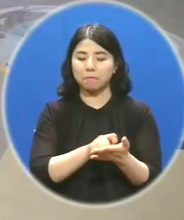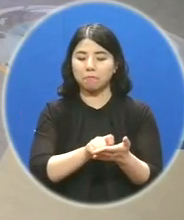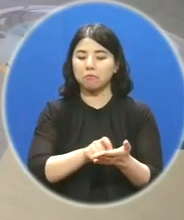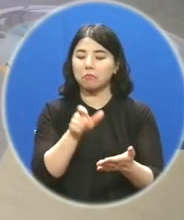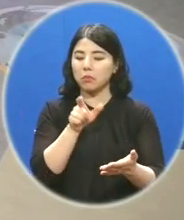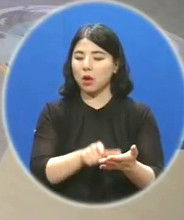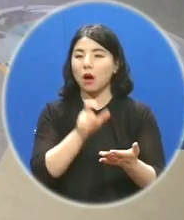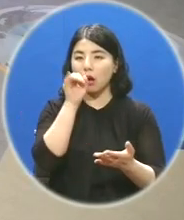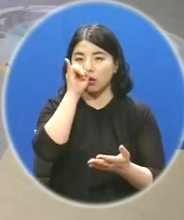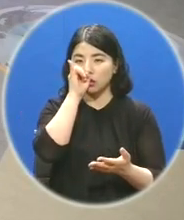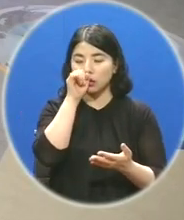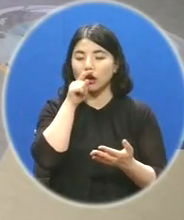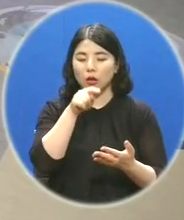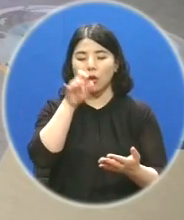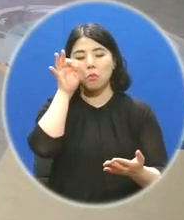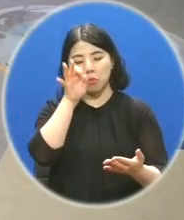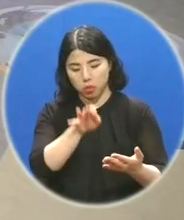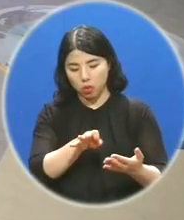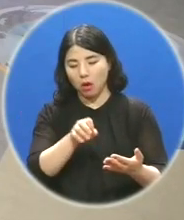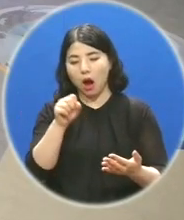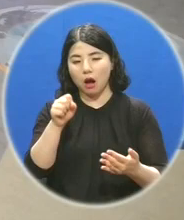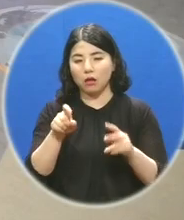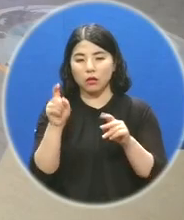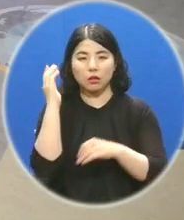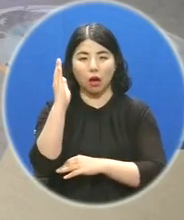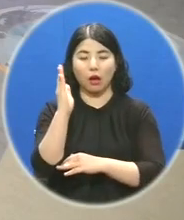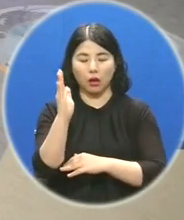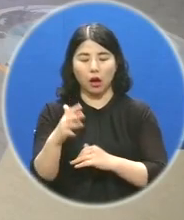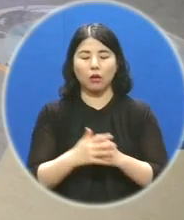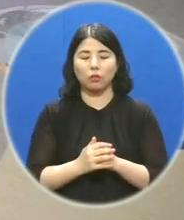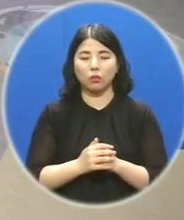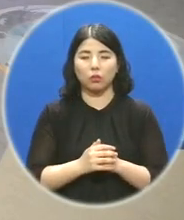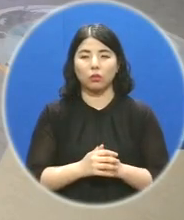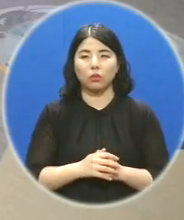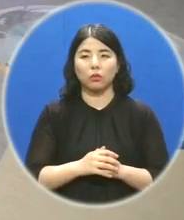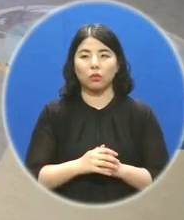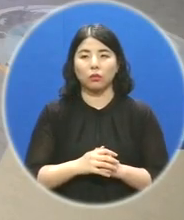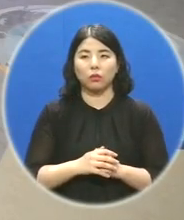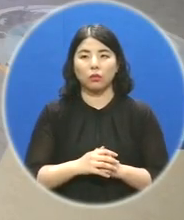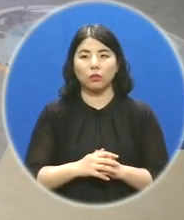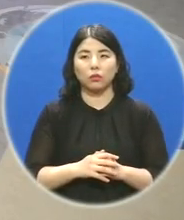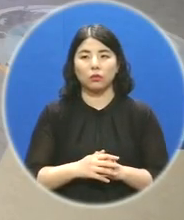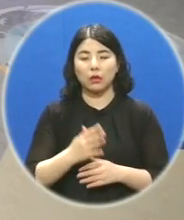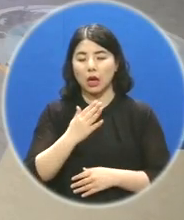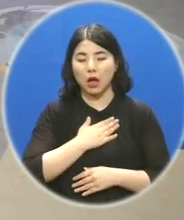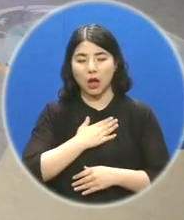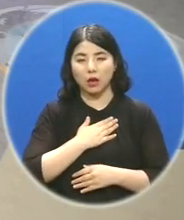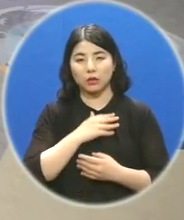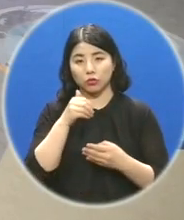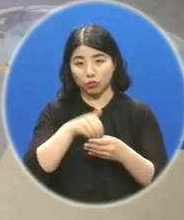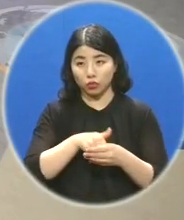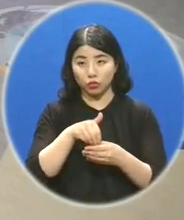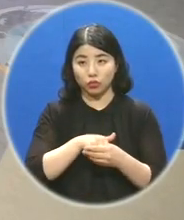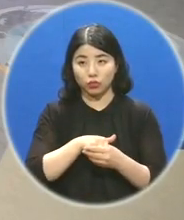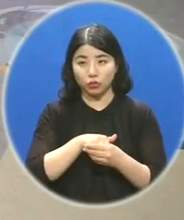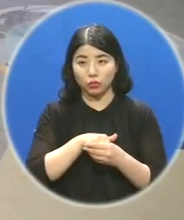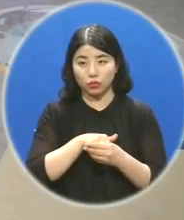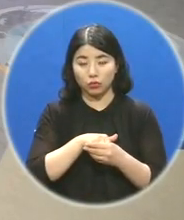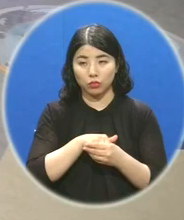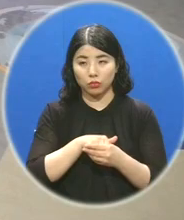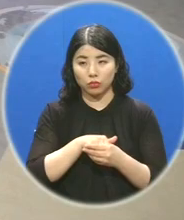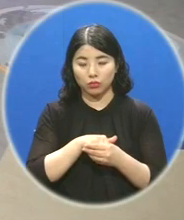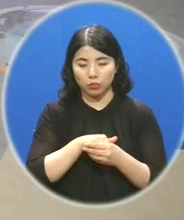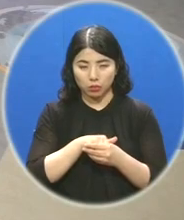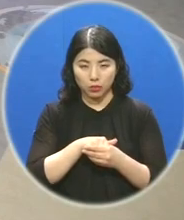놓잖아요. 그런 것들을 보고 또 이야기하고 그러면서 그 나의 투표를 하나 이제 행사를